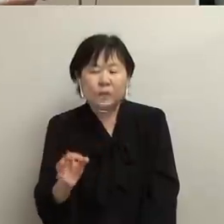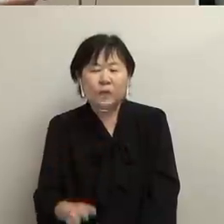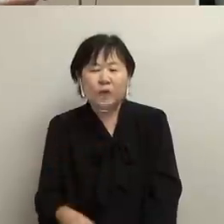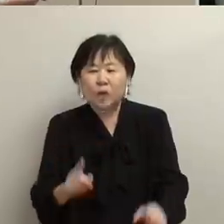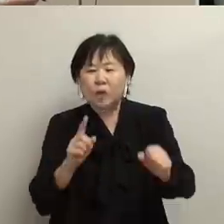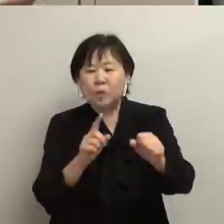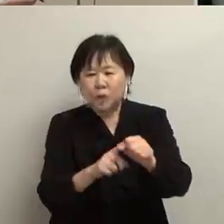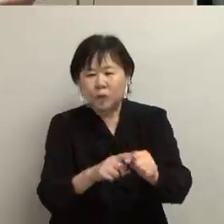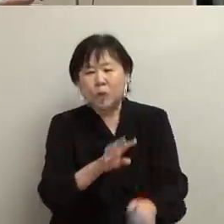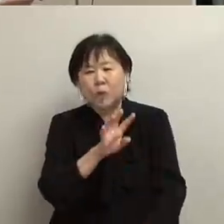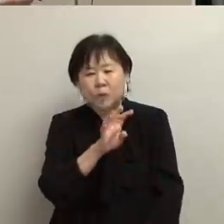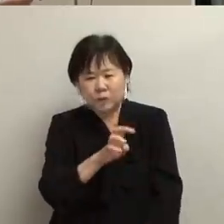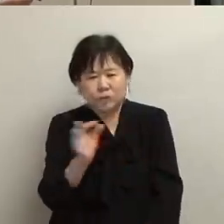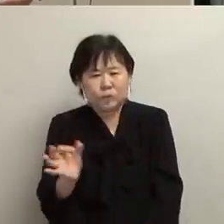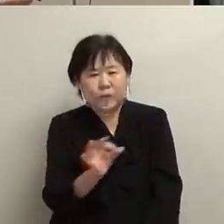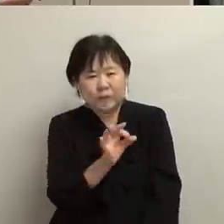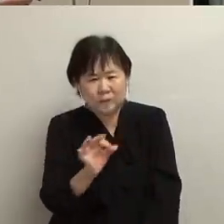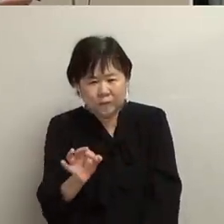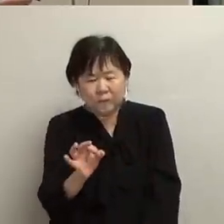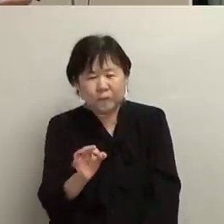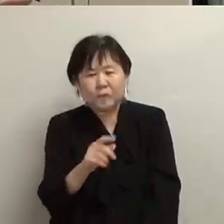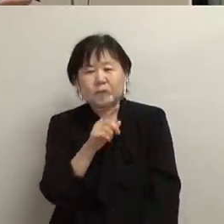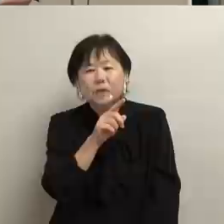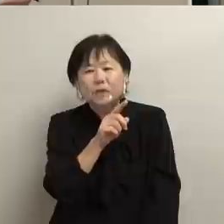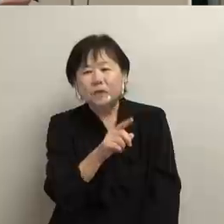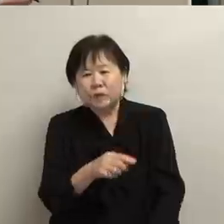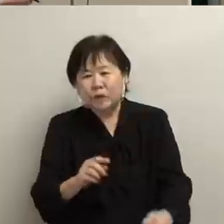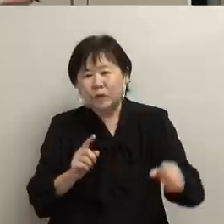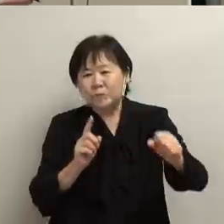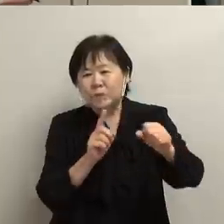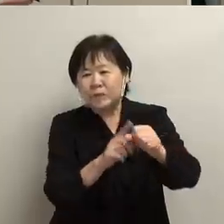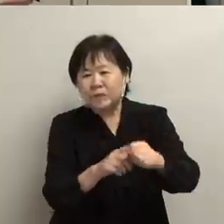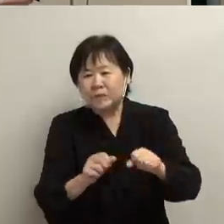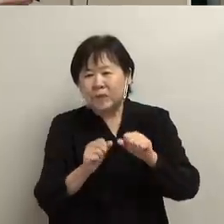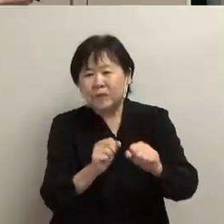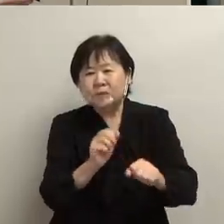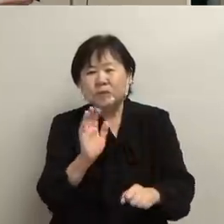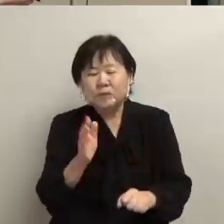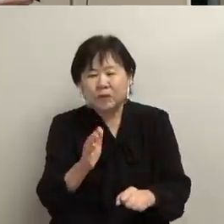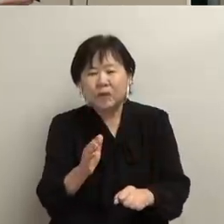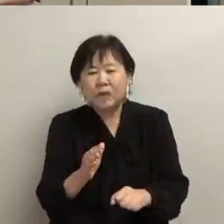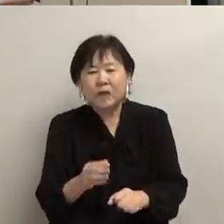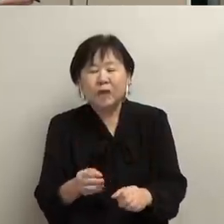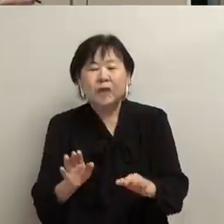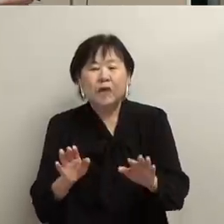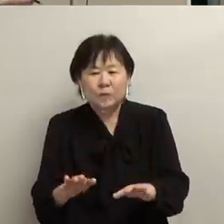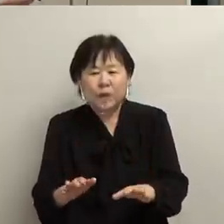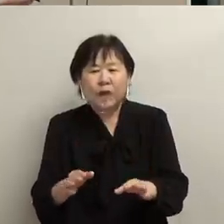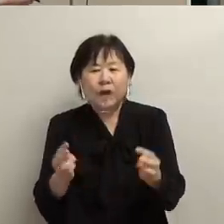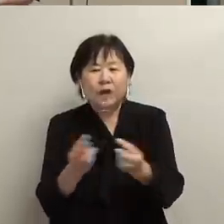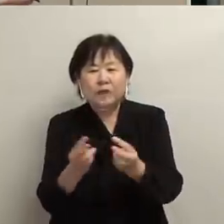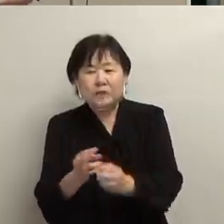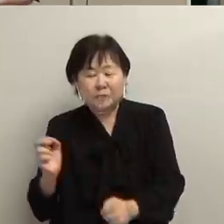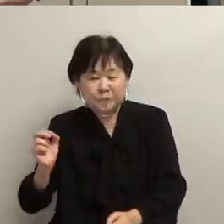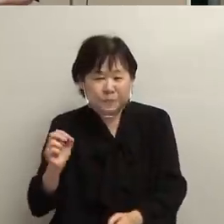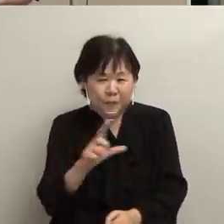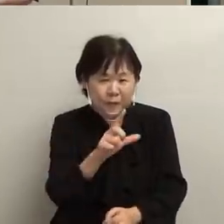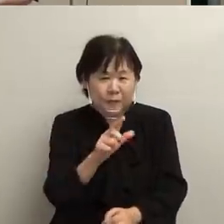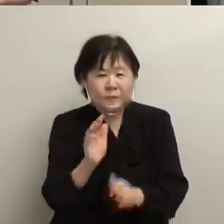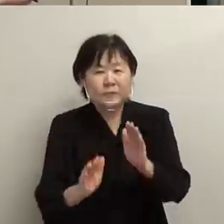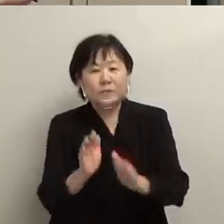目標は40%ってがございますので8それに向けてやっていくんですけどやはりかなり数が急激に増えてしまったということもございまして